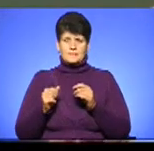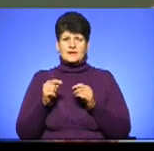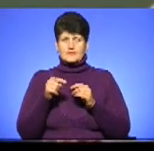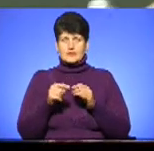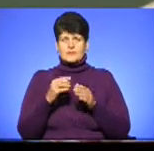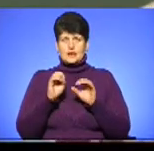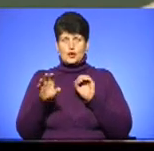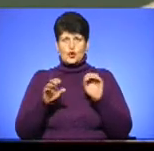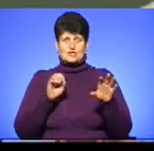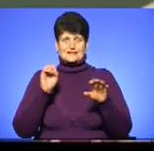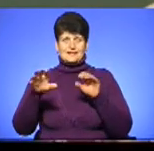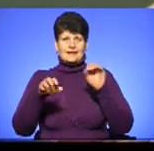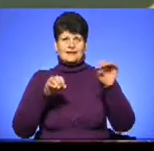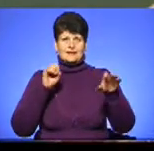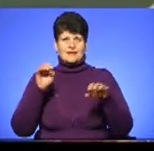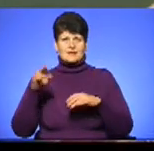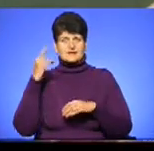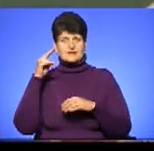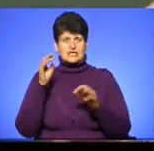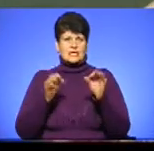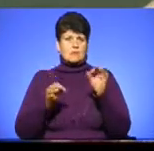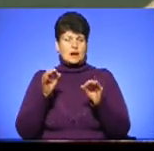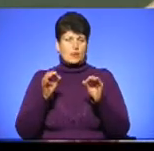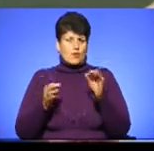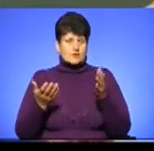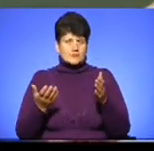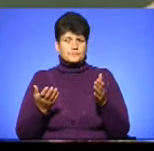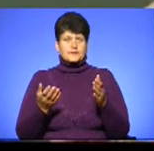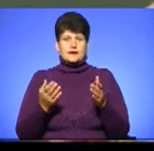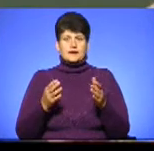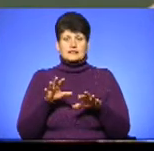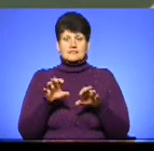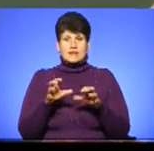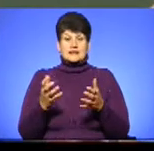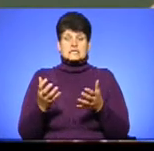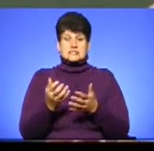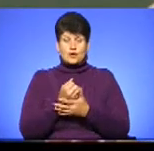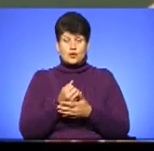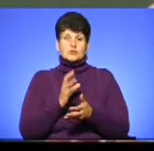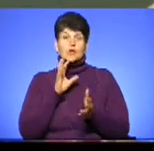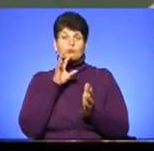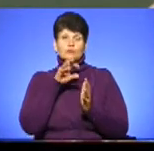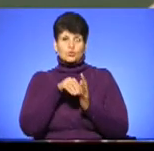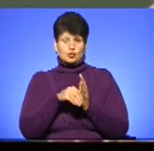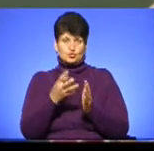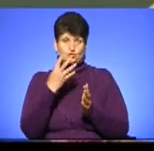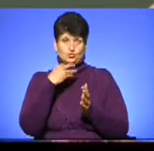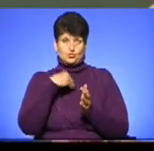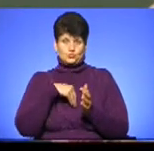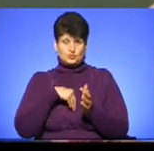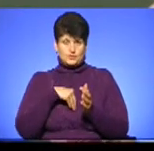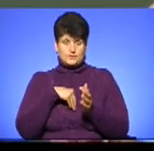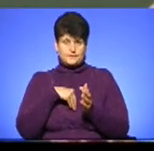чином розкидається в дикій природі, в дикій фауні. Тварина знаходить, прокушує її приманку. Вона